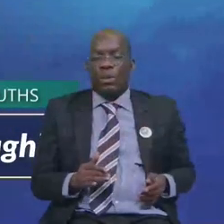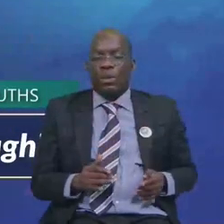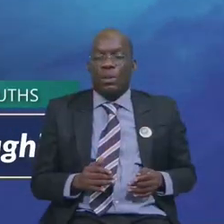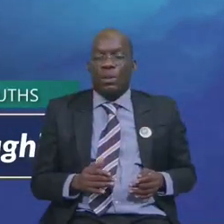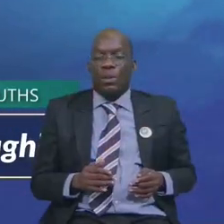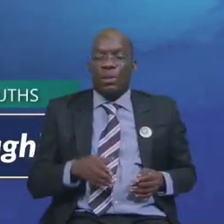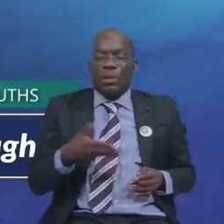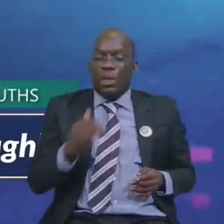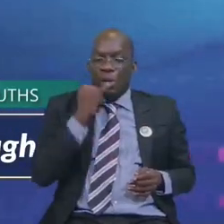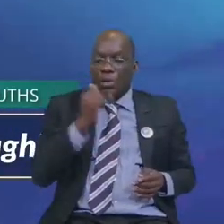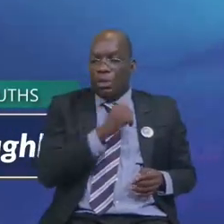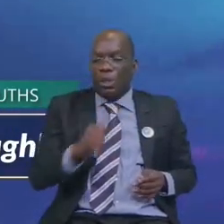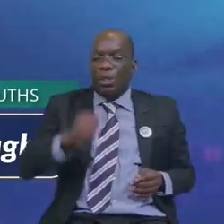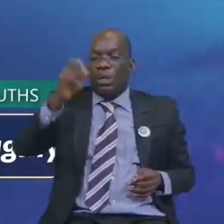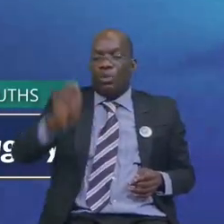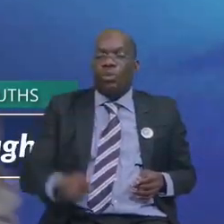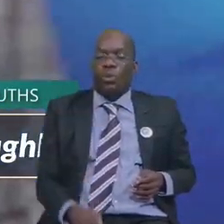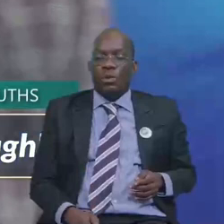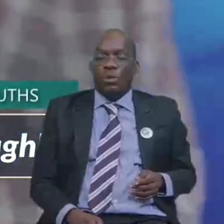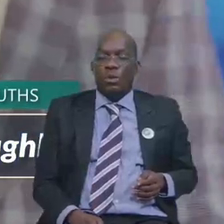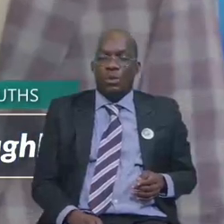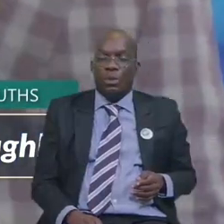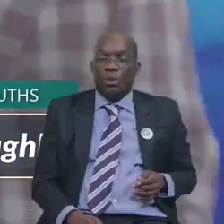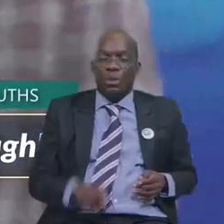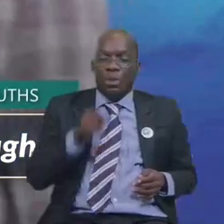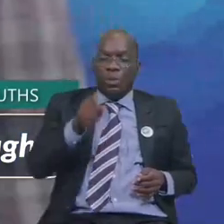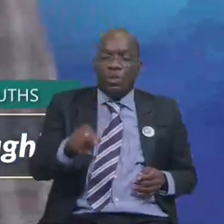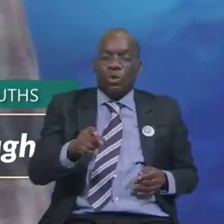y a une nécessité un devoir minimise